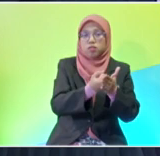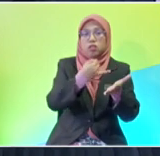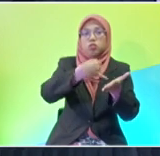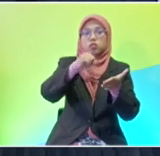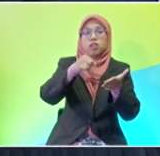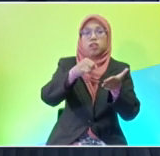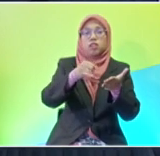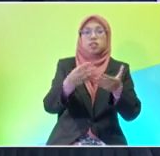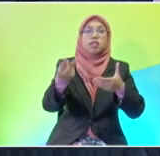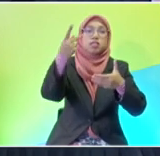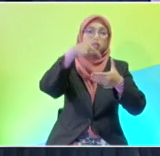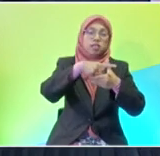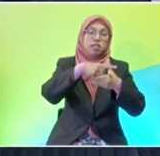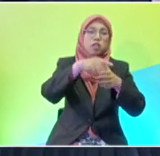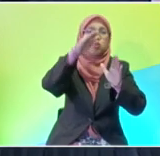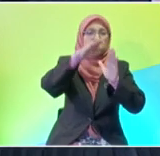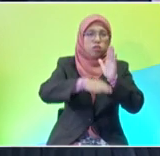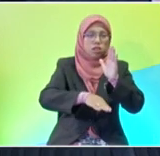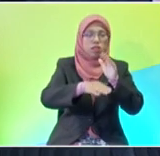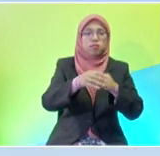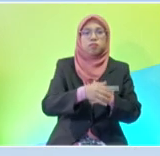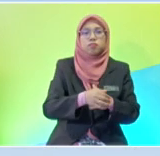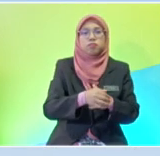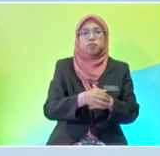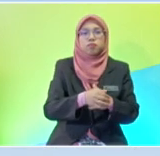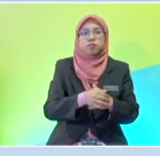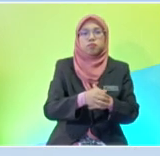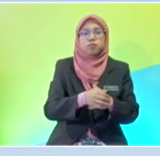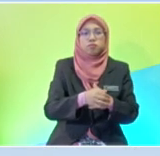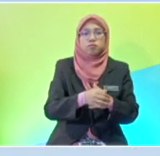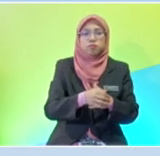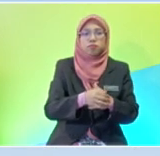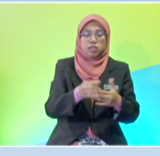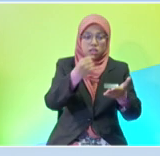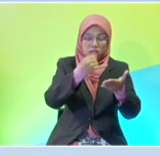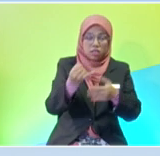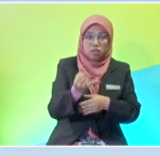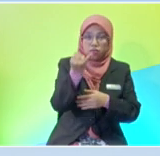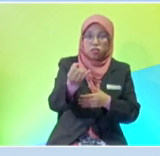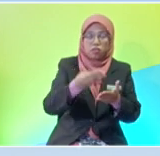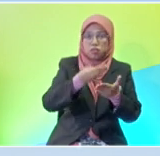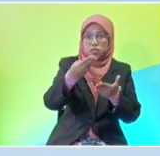catat 600 yang ketiga invoice berlian 230